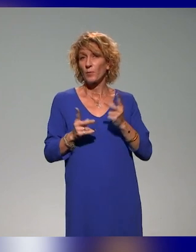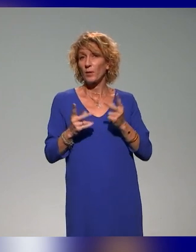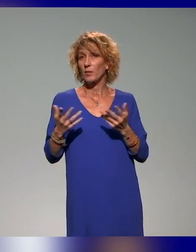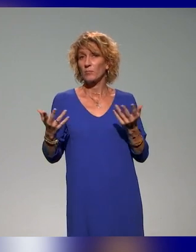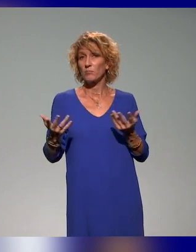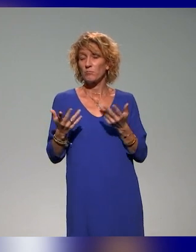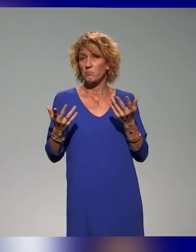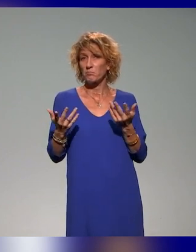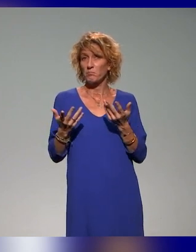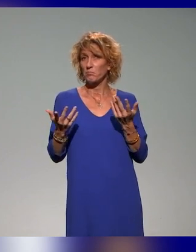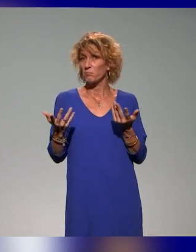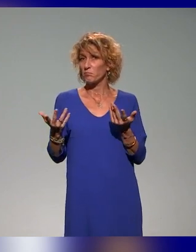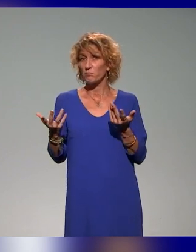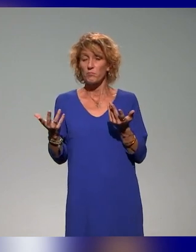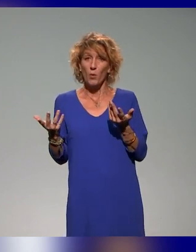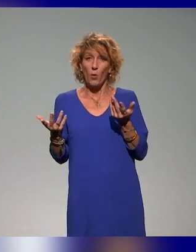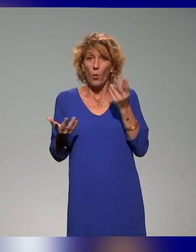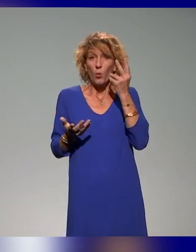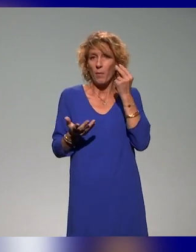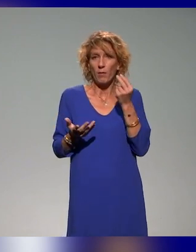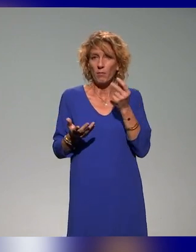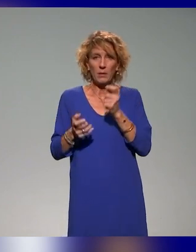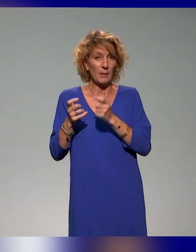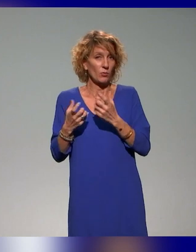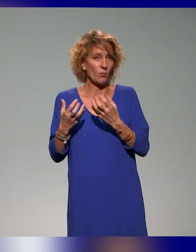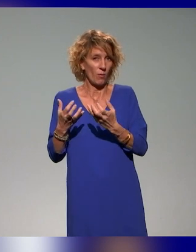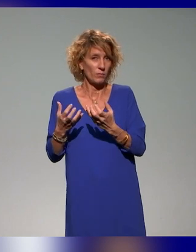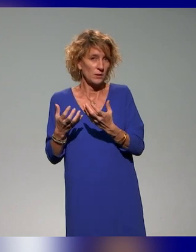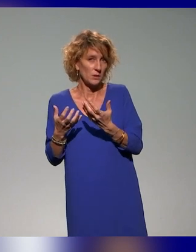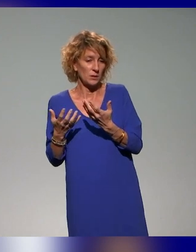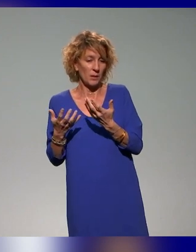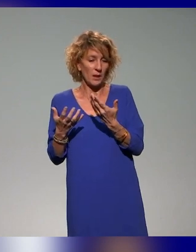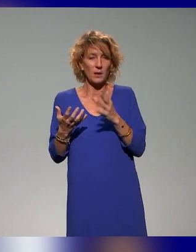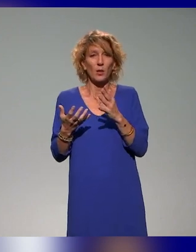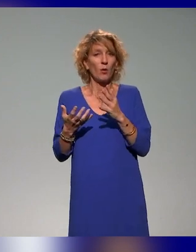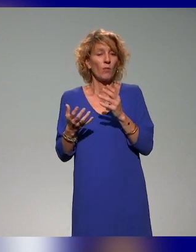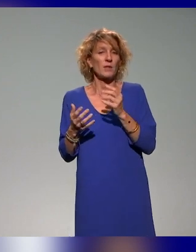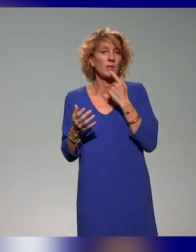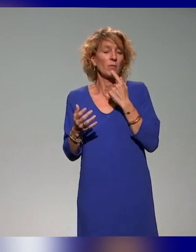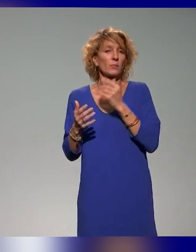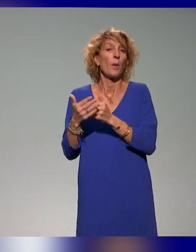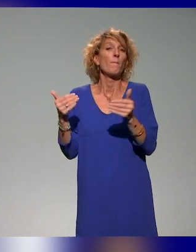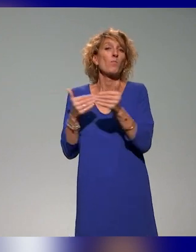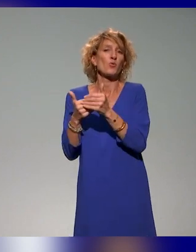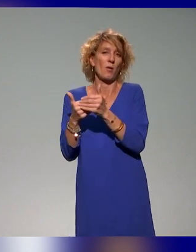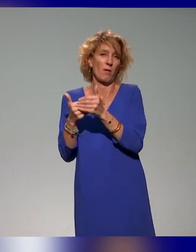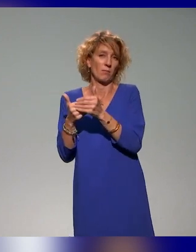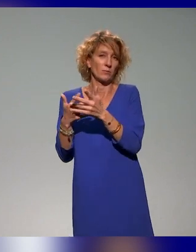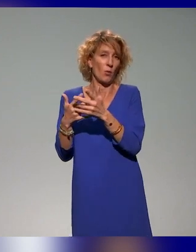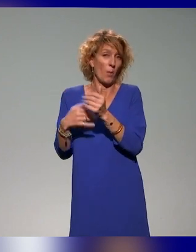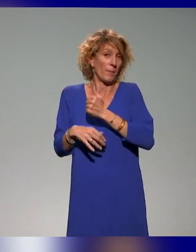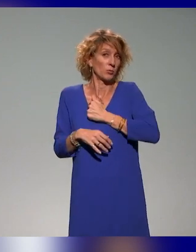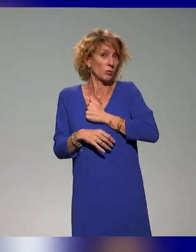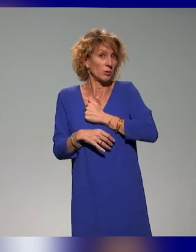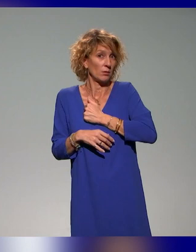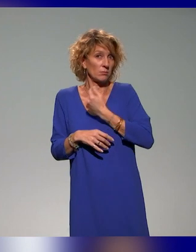c'est parfois une volonté tout à fait compréhensible, mais on peut tout à fait garder un Moodle personnalisé, c'est-à-dire